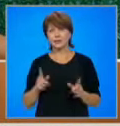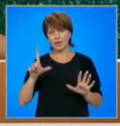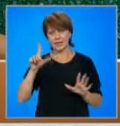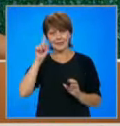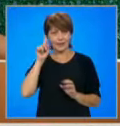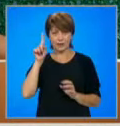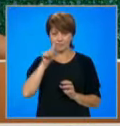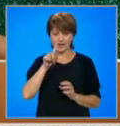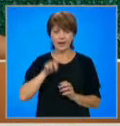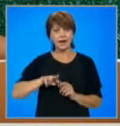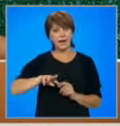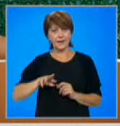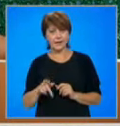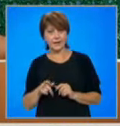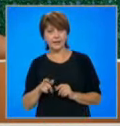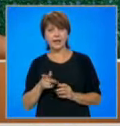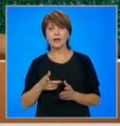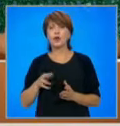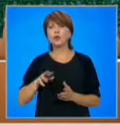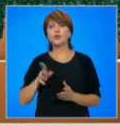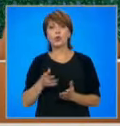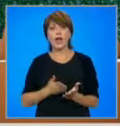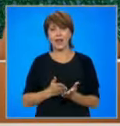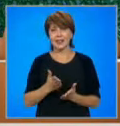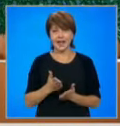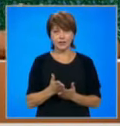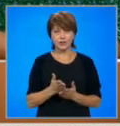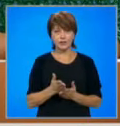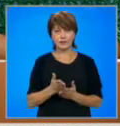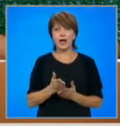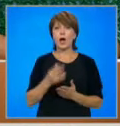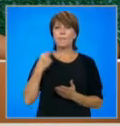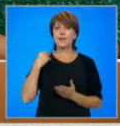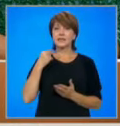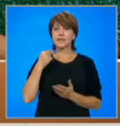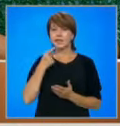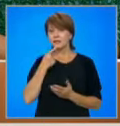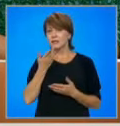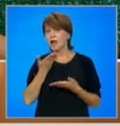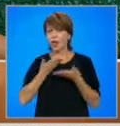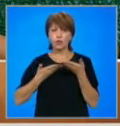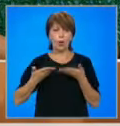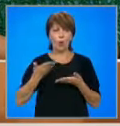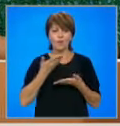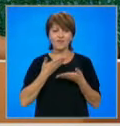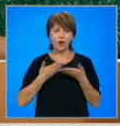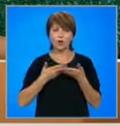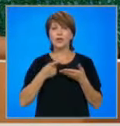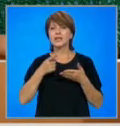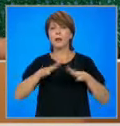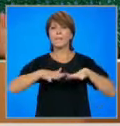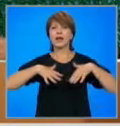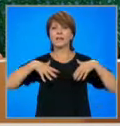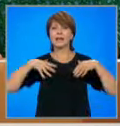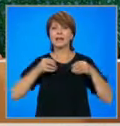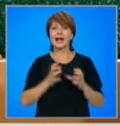дни. Или другият начин е бил държавния глава да се договори с парламентарната група,